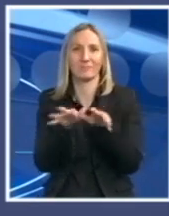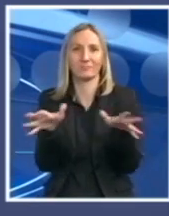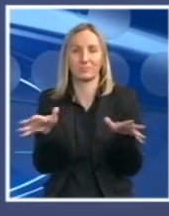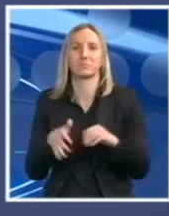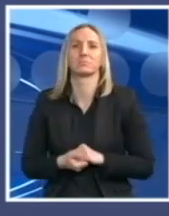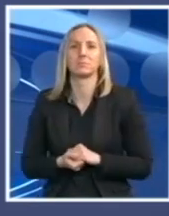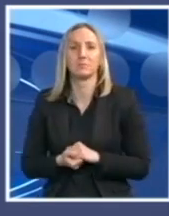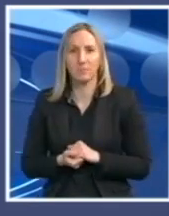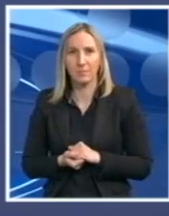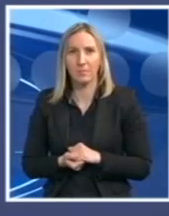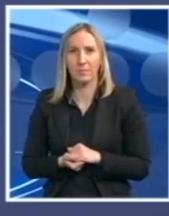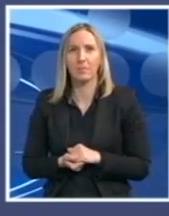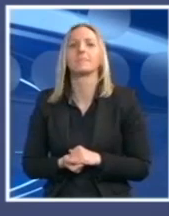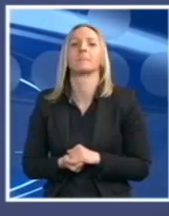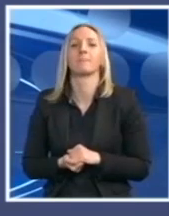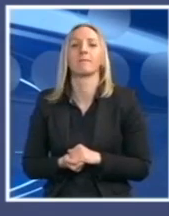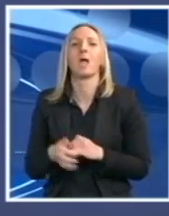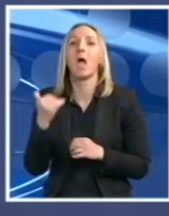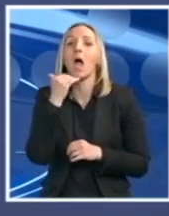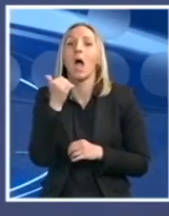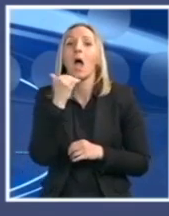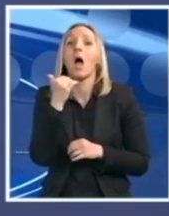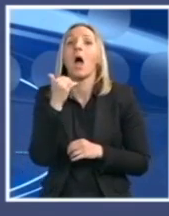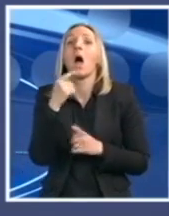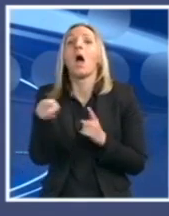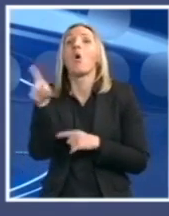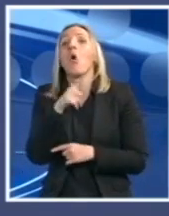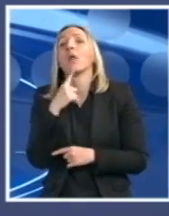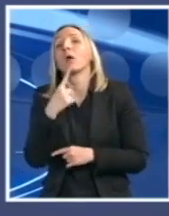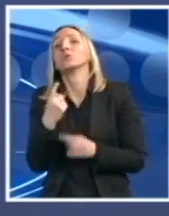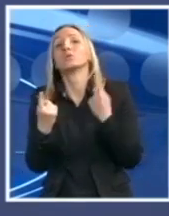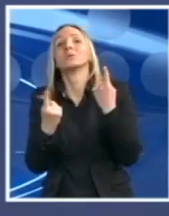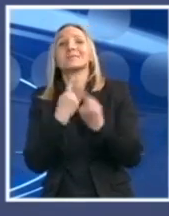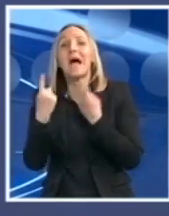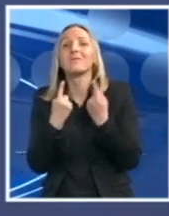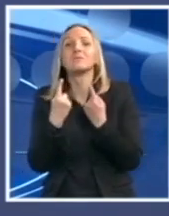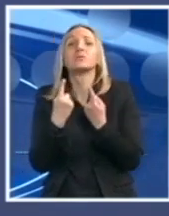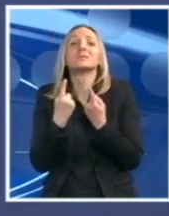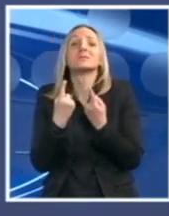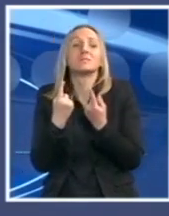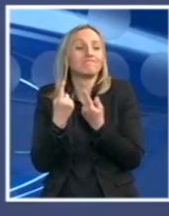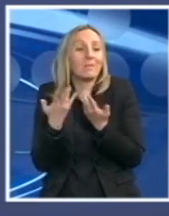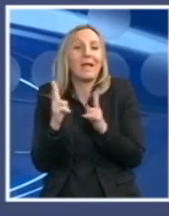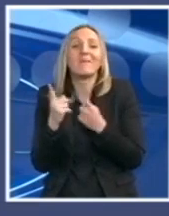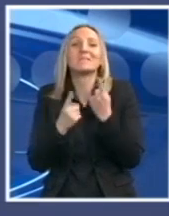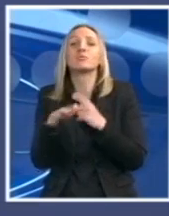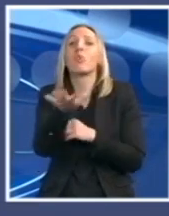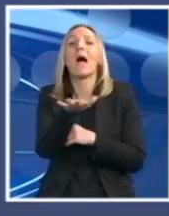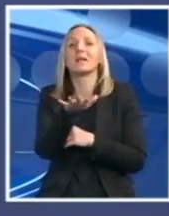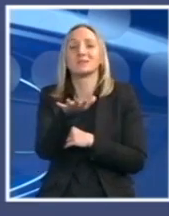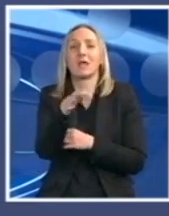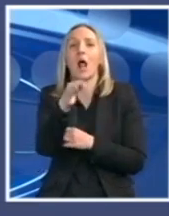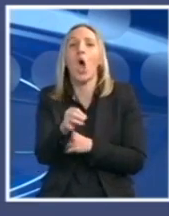sebe prozivaju, nazivaju žarištem u zavisnosti od situacije same lokalne epidemiološke